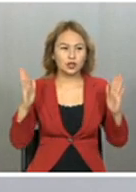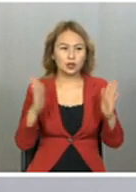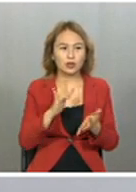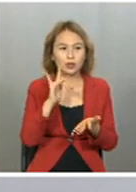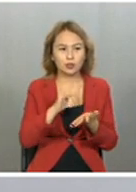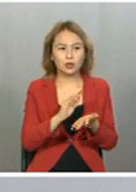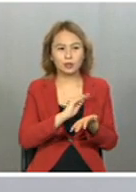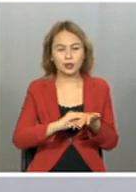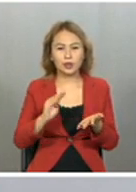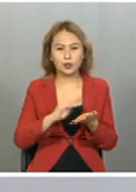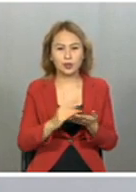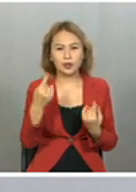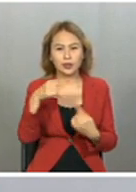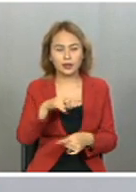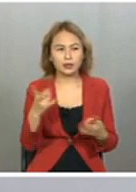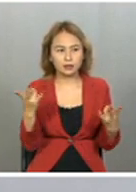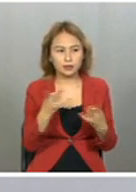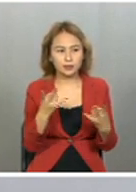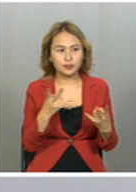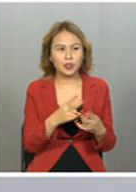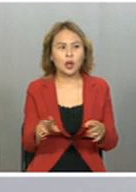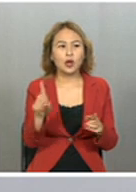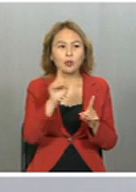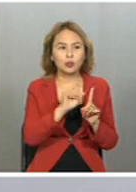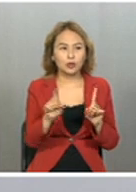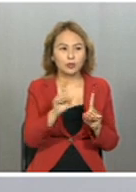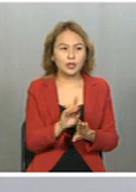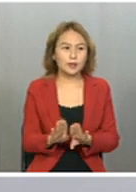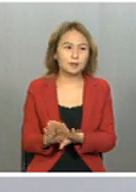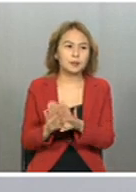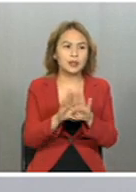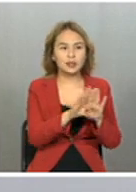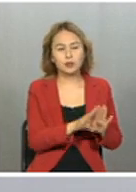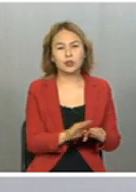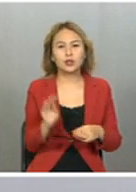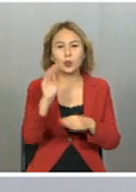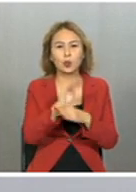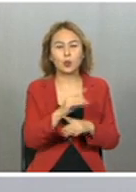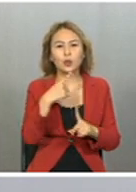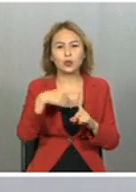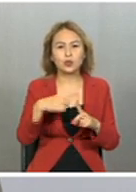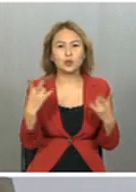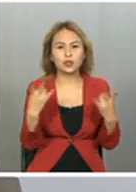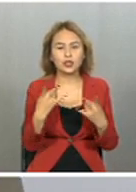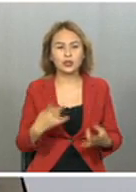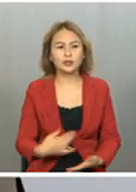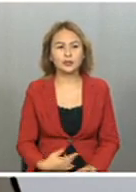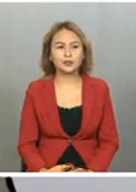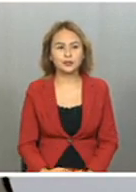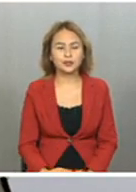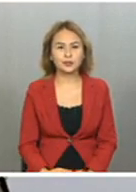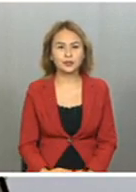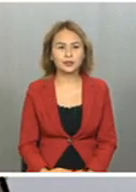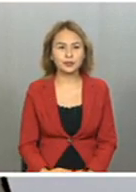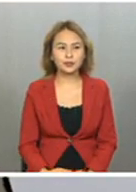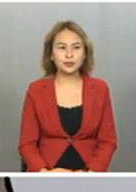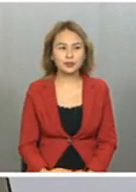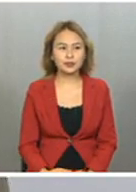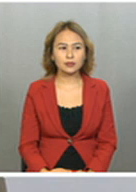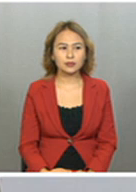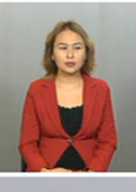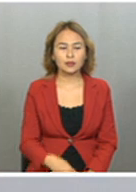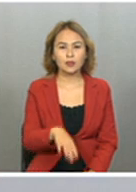бөлімге келтіру керек. Одан кейін бөлімдері бірдей бөлшектерді қосу қажет.